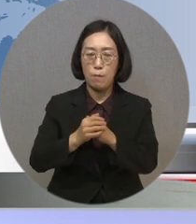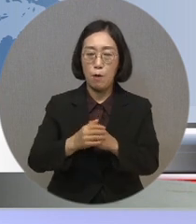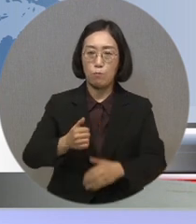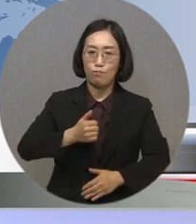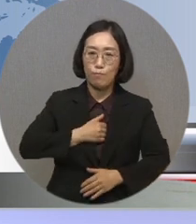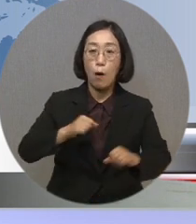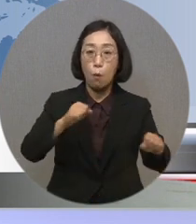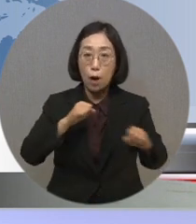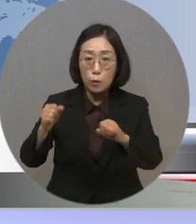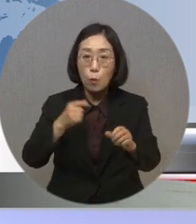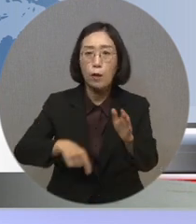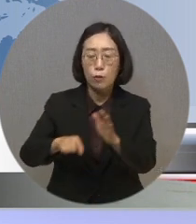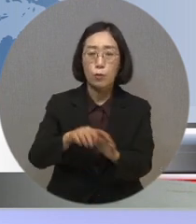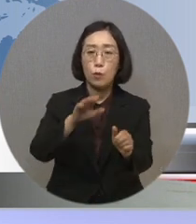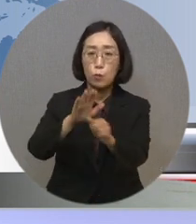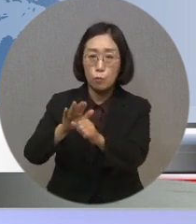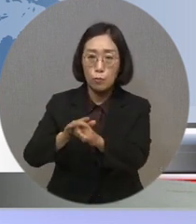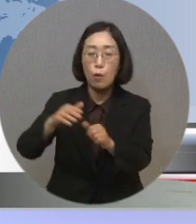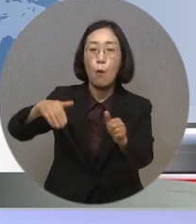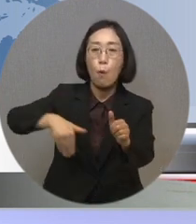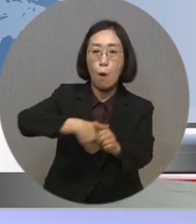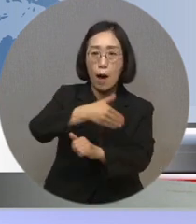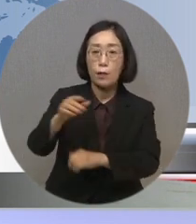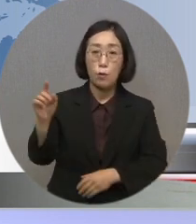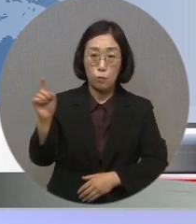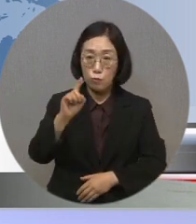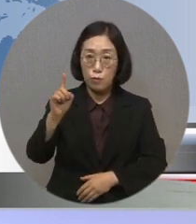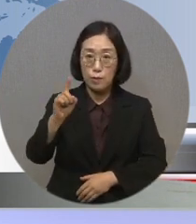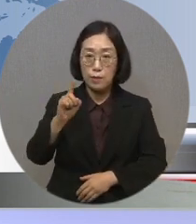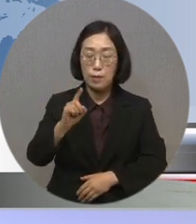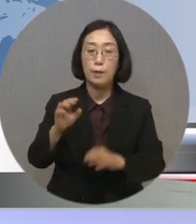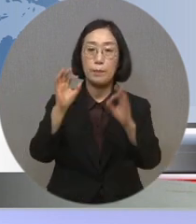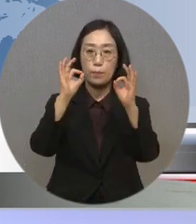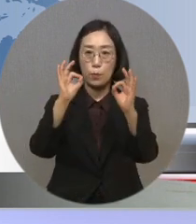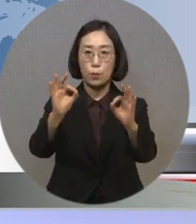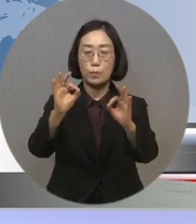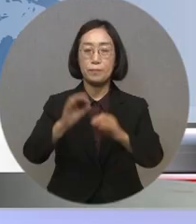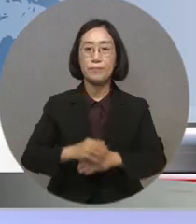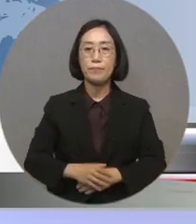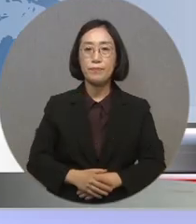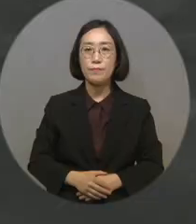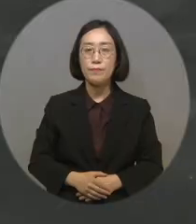활동하기 위해 요구되는 환경은 무엇일까요 함께